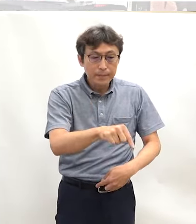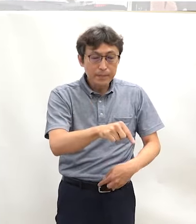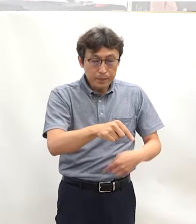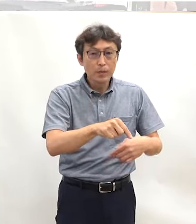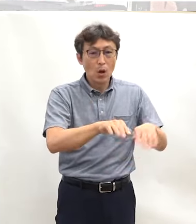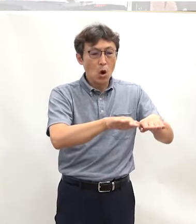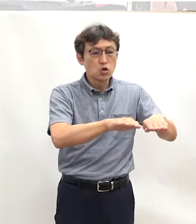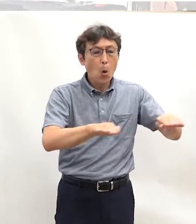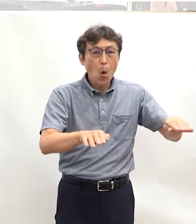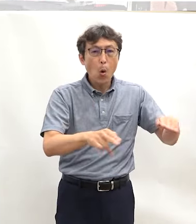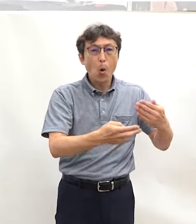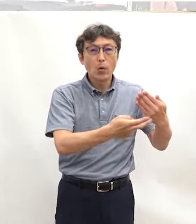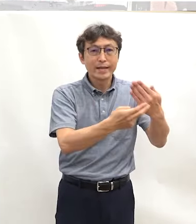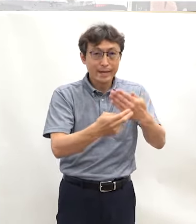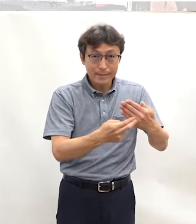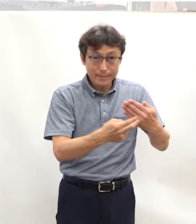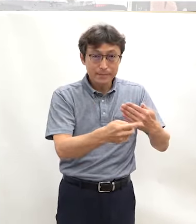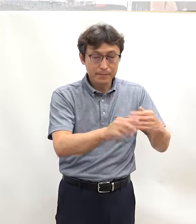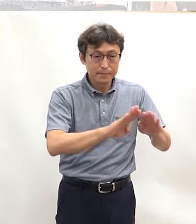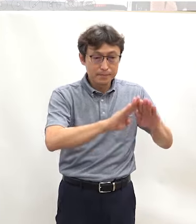ました。これによりまして、